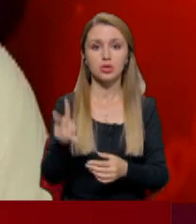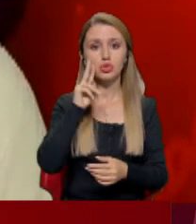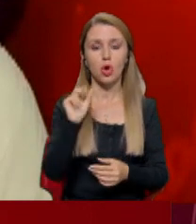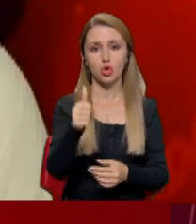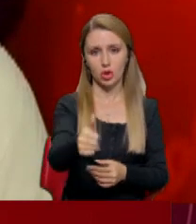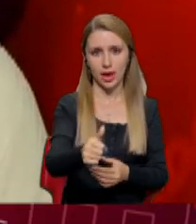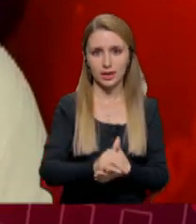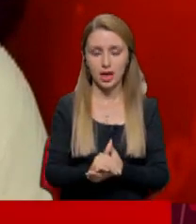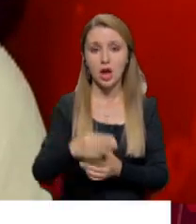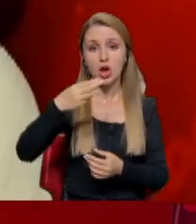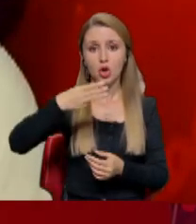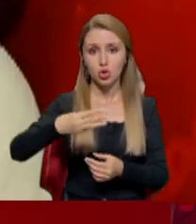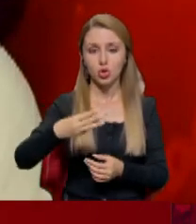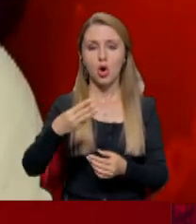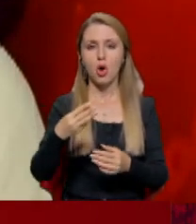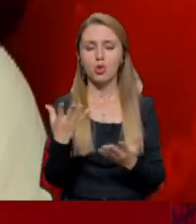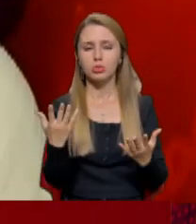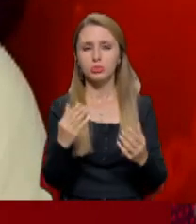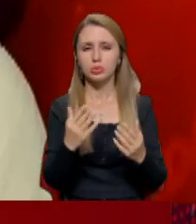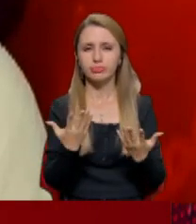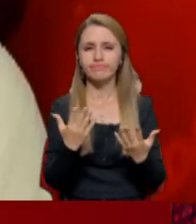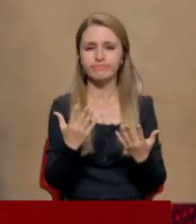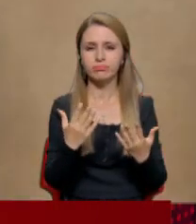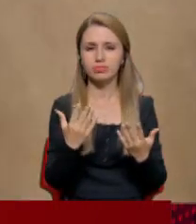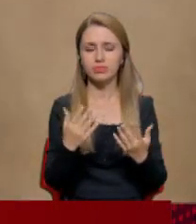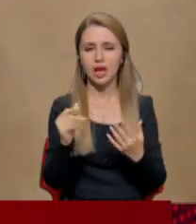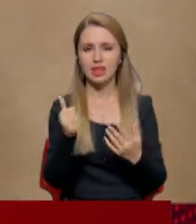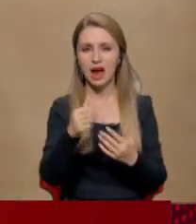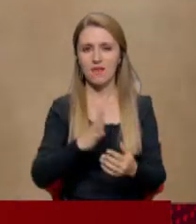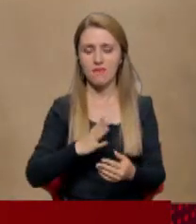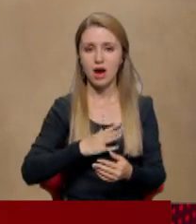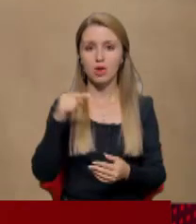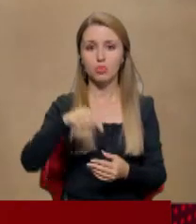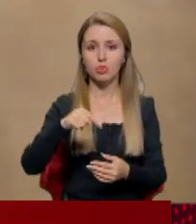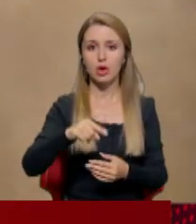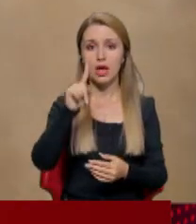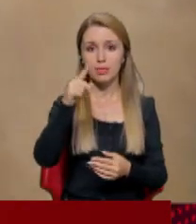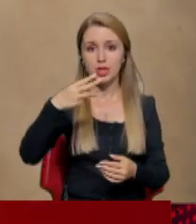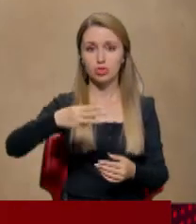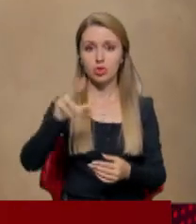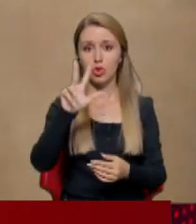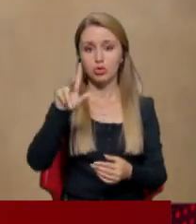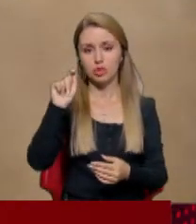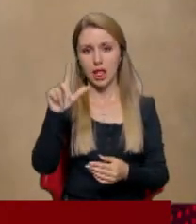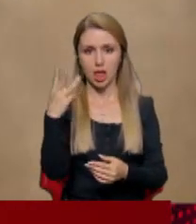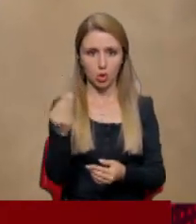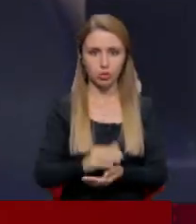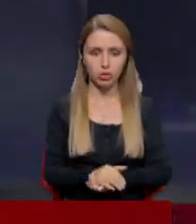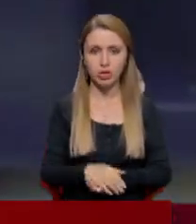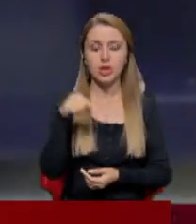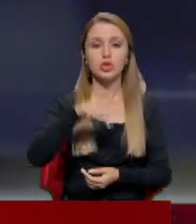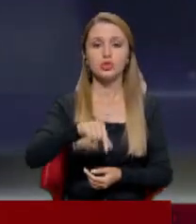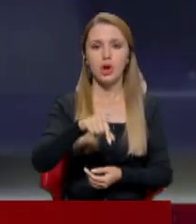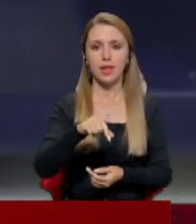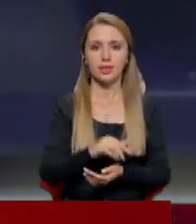günlerde euro kurunun inanılmaz bir değere ulaşmasından sonra biliyorsunuz şu anda 1 euro 30 TL civarına geldi. Şu